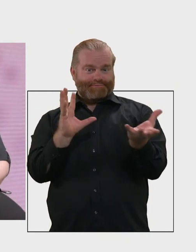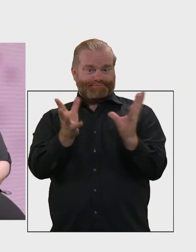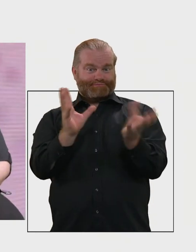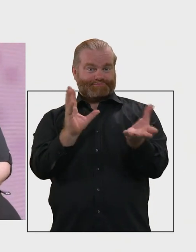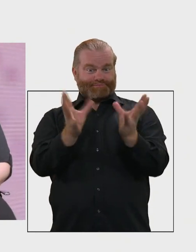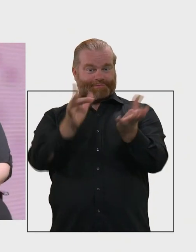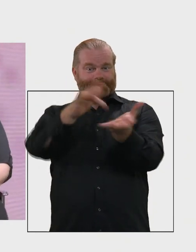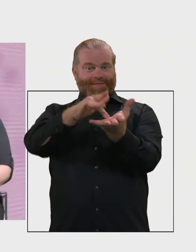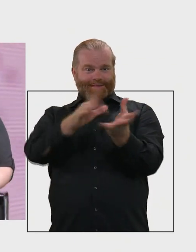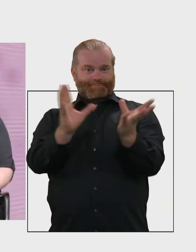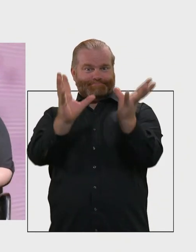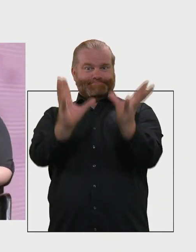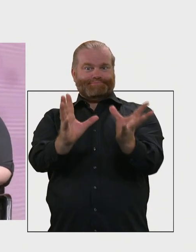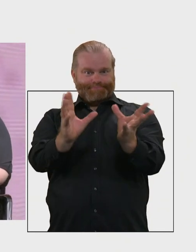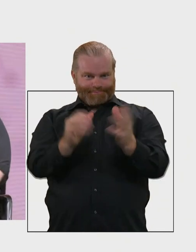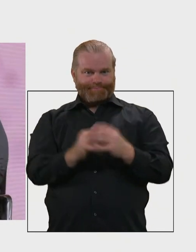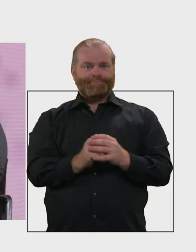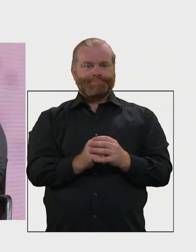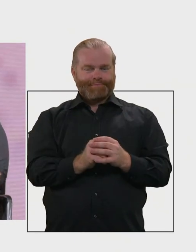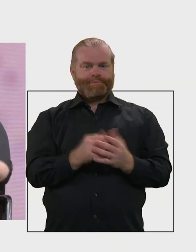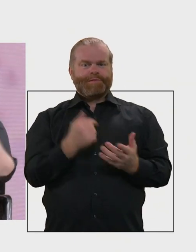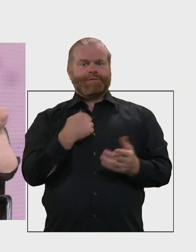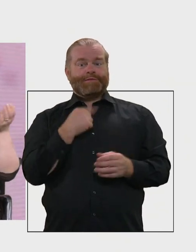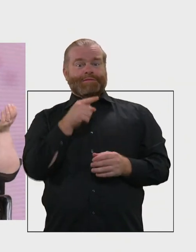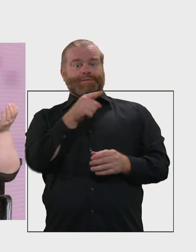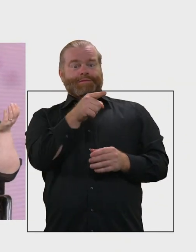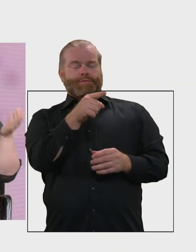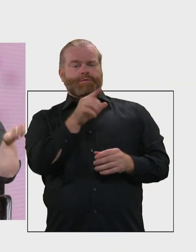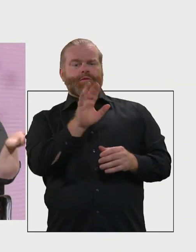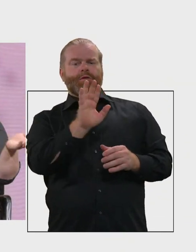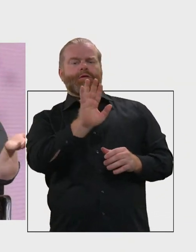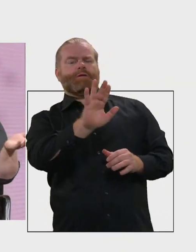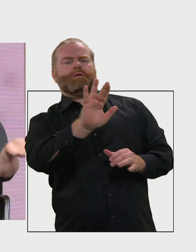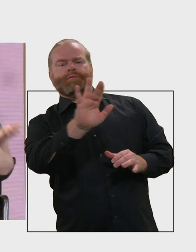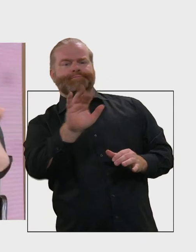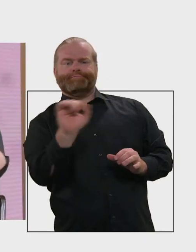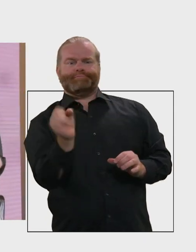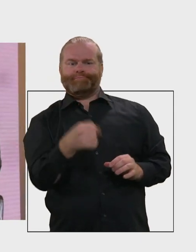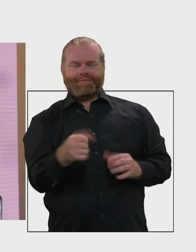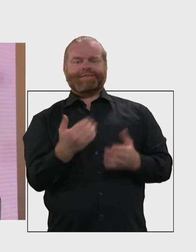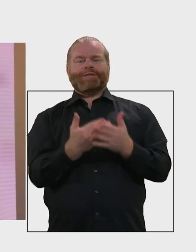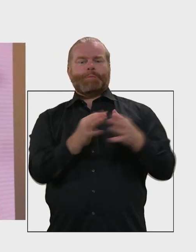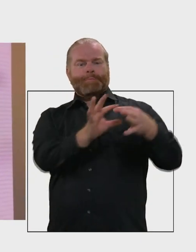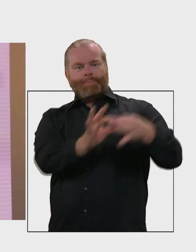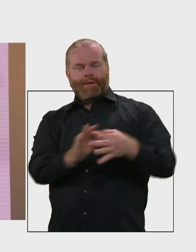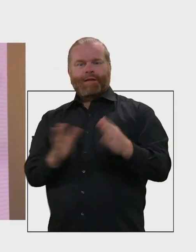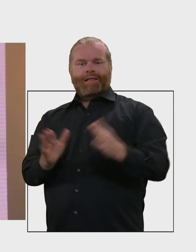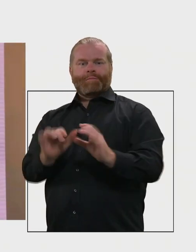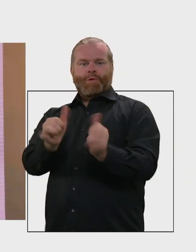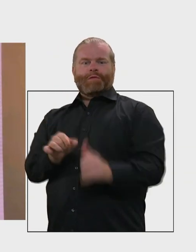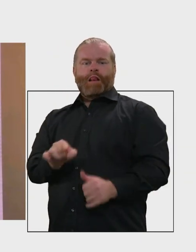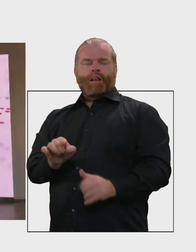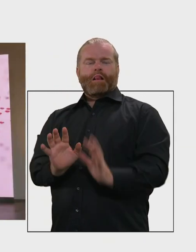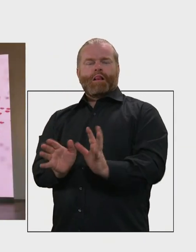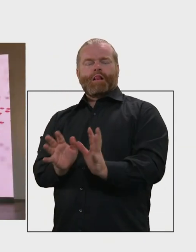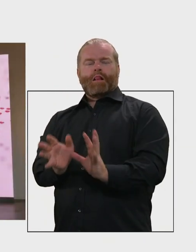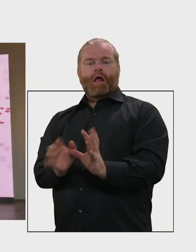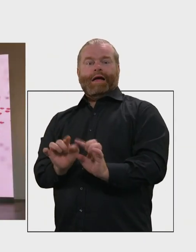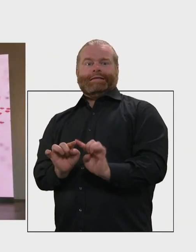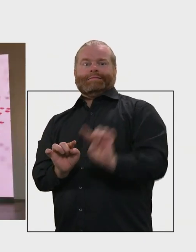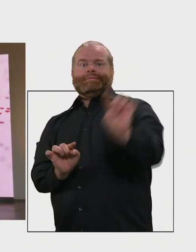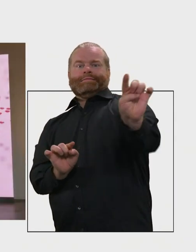um das dann zu tun. Und dann geht es natürlich darum, wenn wir sprachliche Zugänge haben, wie sieht es aus